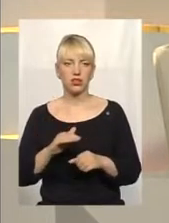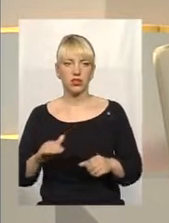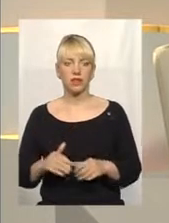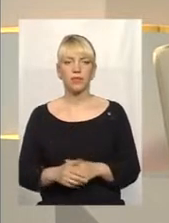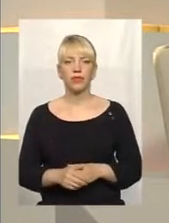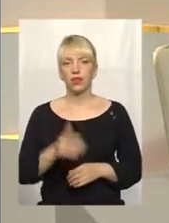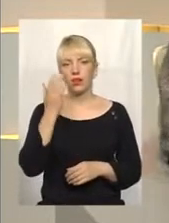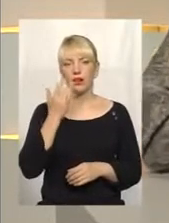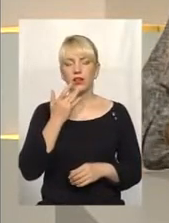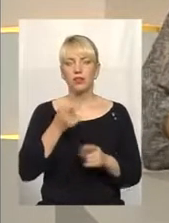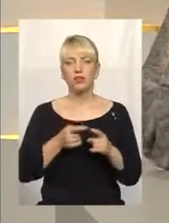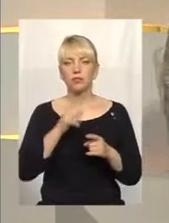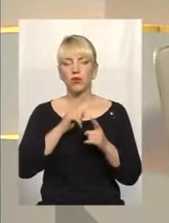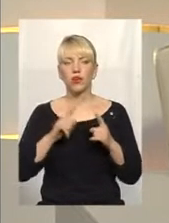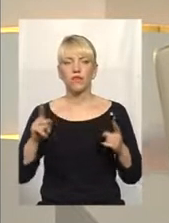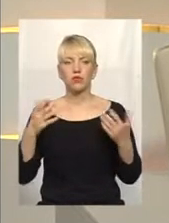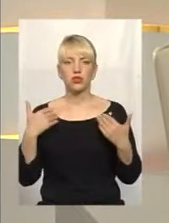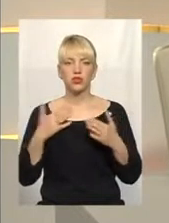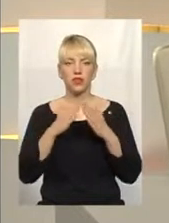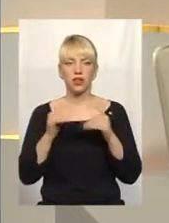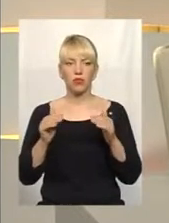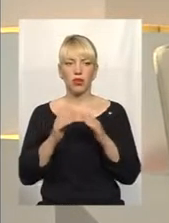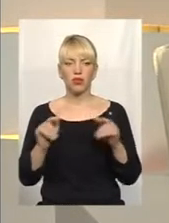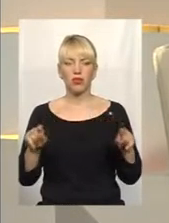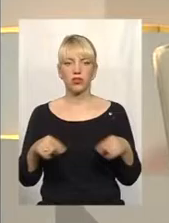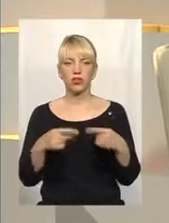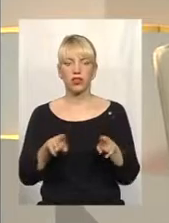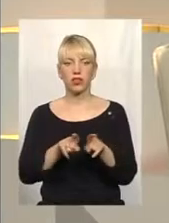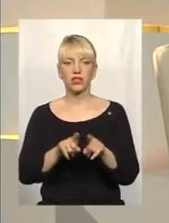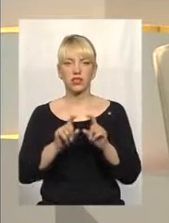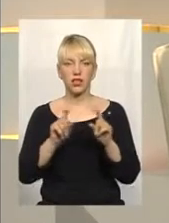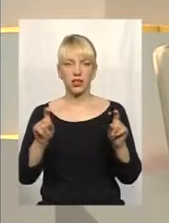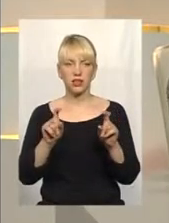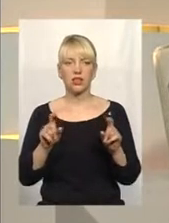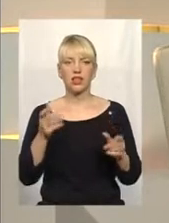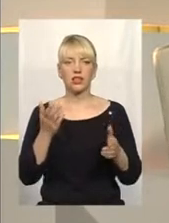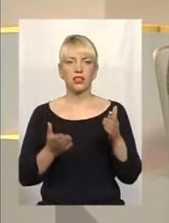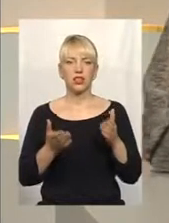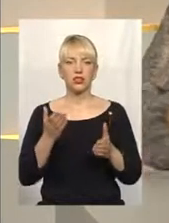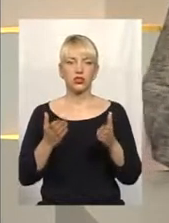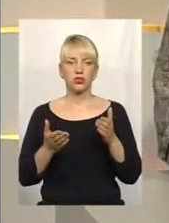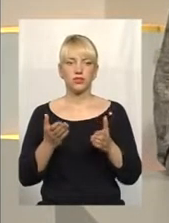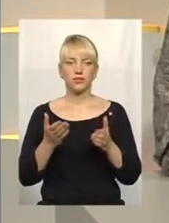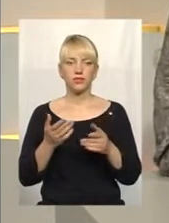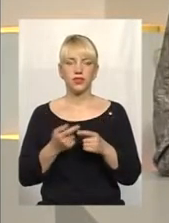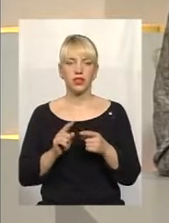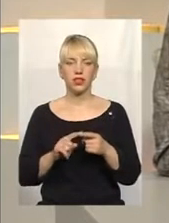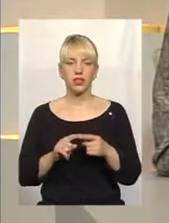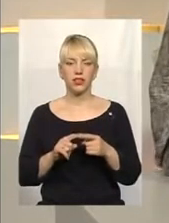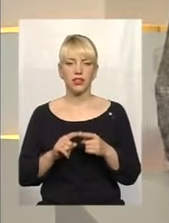пора відпочинку. В таборах, в організованих таких закладах, якщо глянути на ті